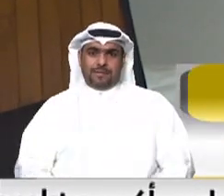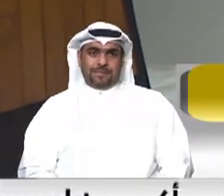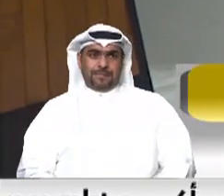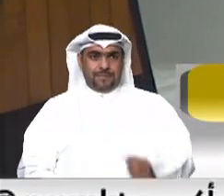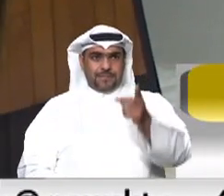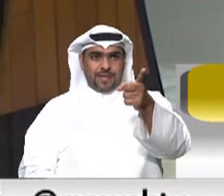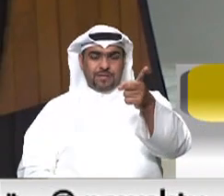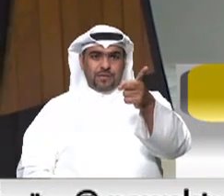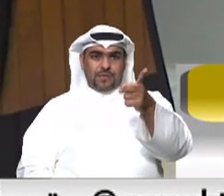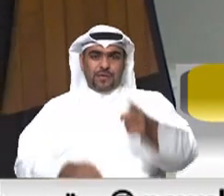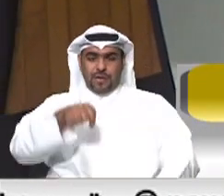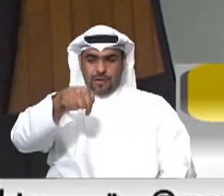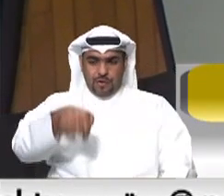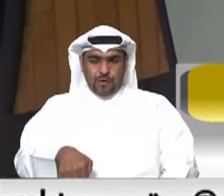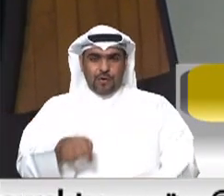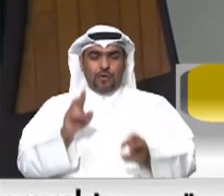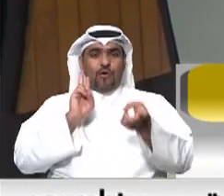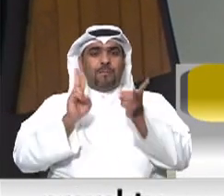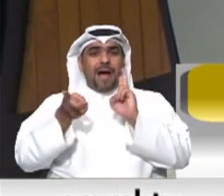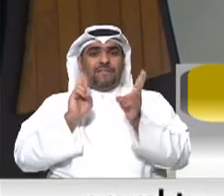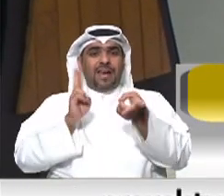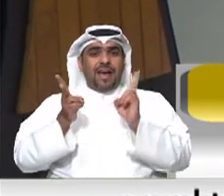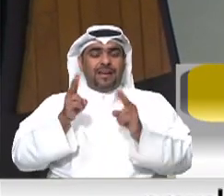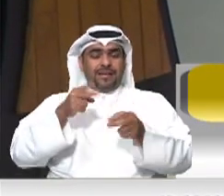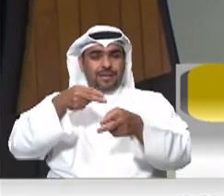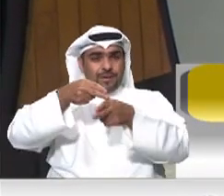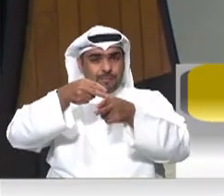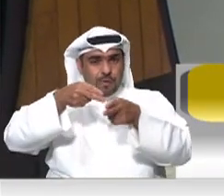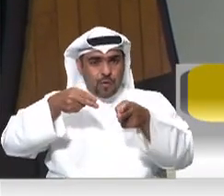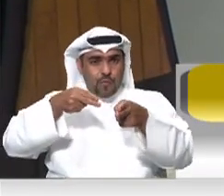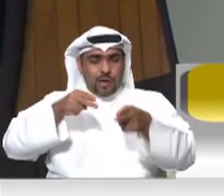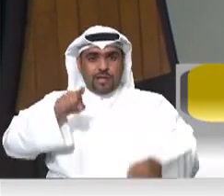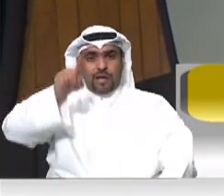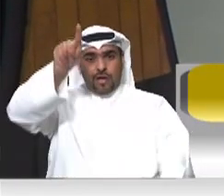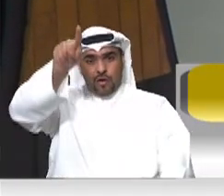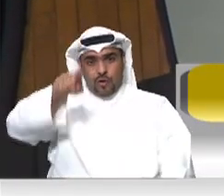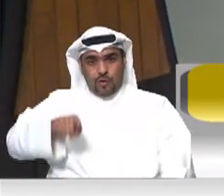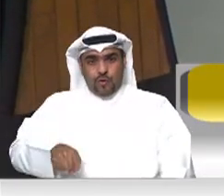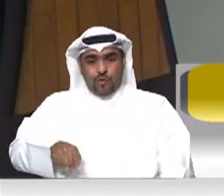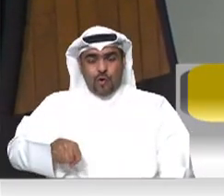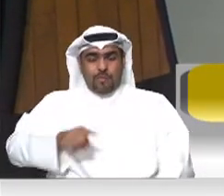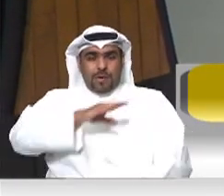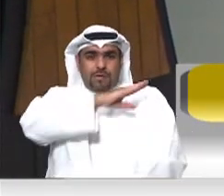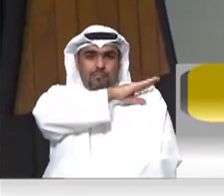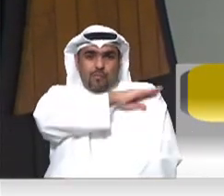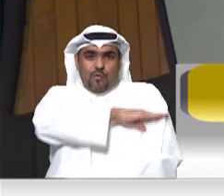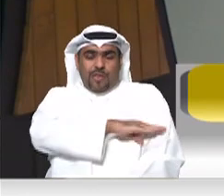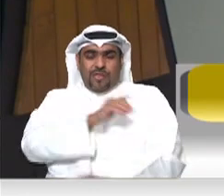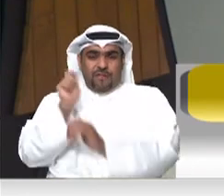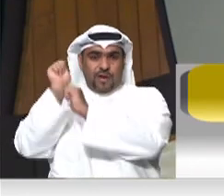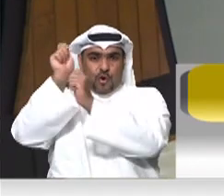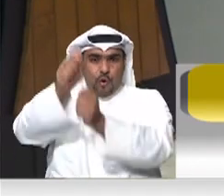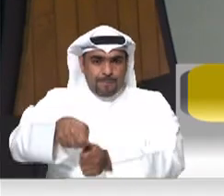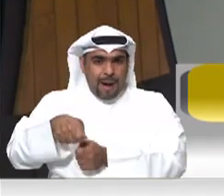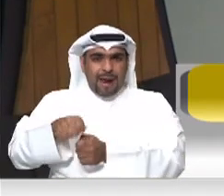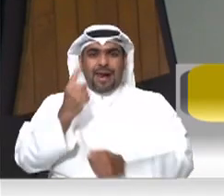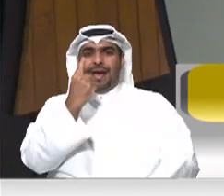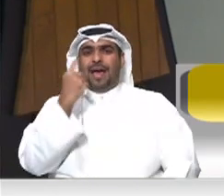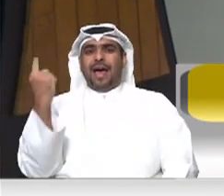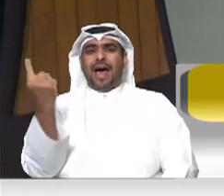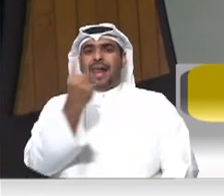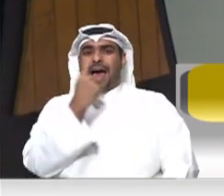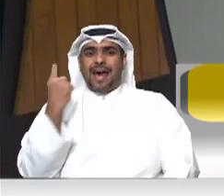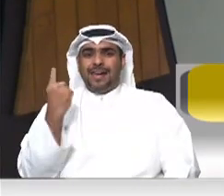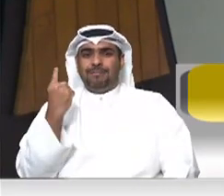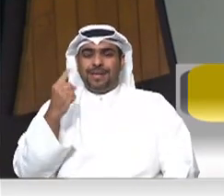نحتفل اليوم في دولة الكويت بيوم العمال العالمي، حيث تعتبر دولة الكويت